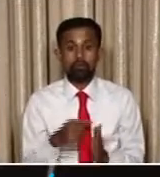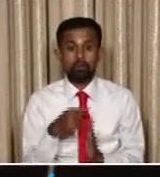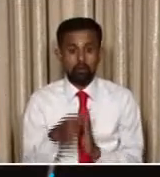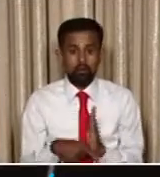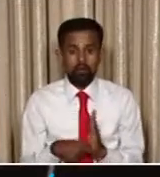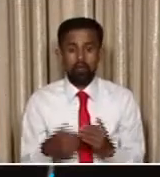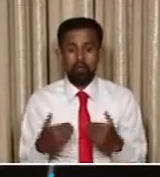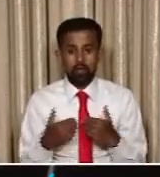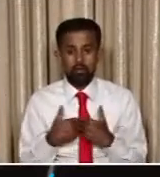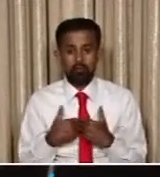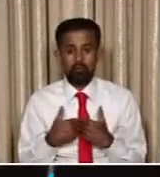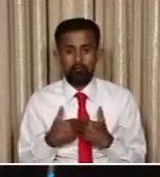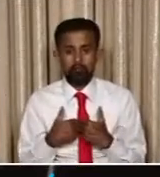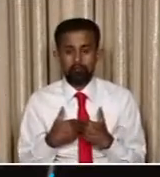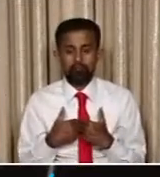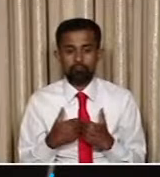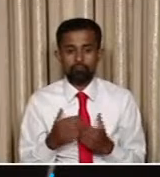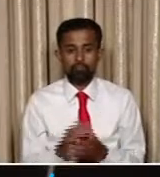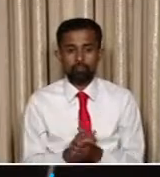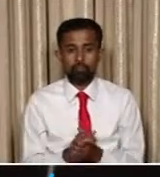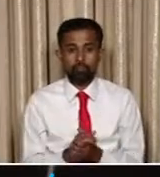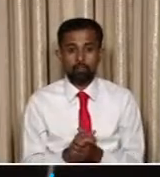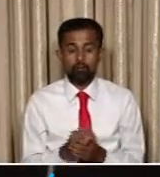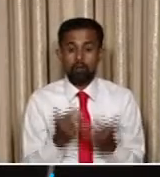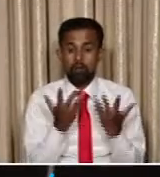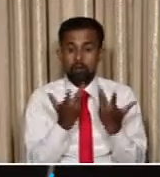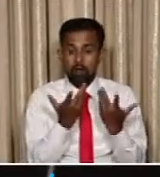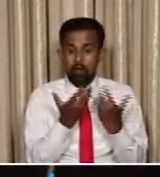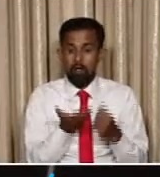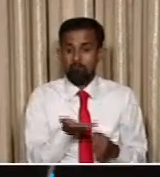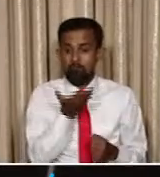මේ අපිට මේ ක්වොන්ටිටි එක වැඩි කරලා